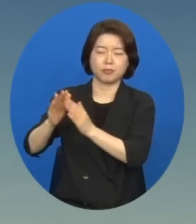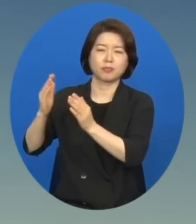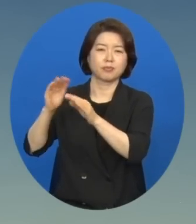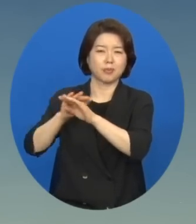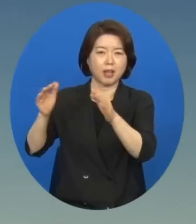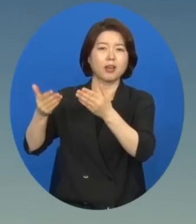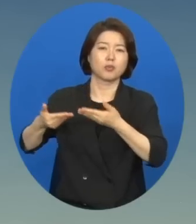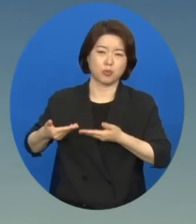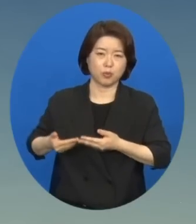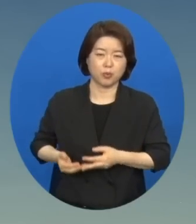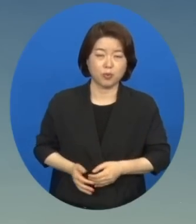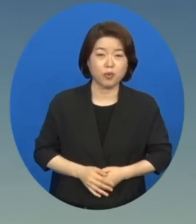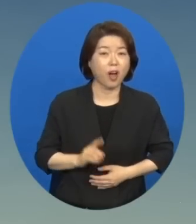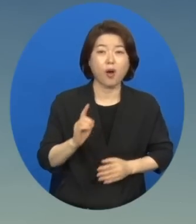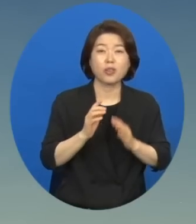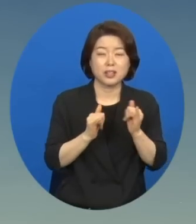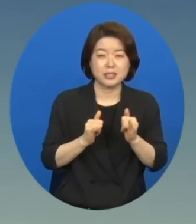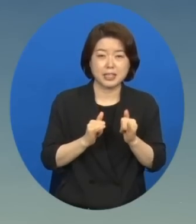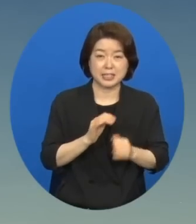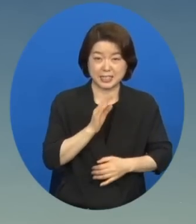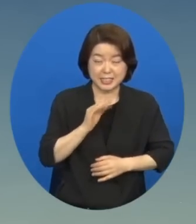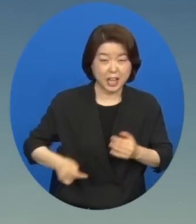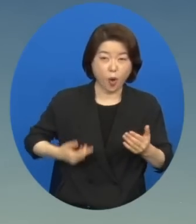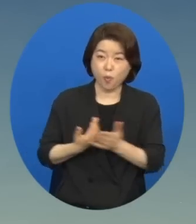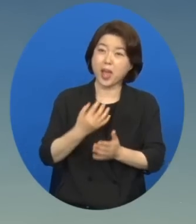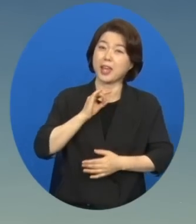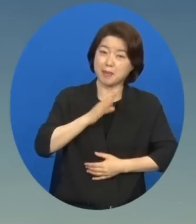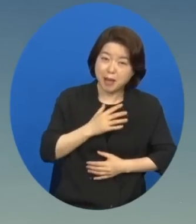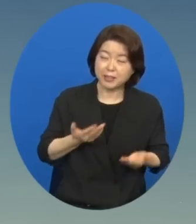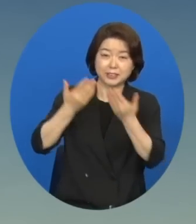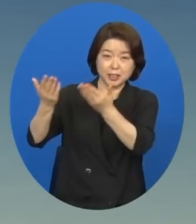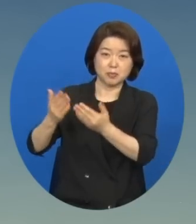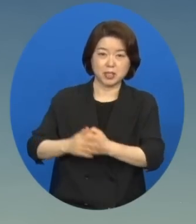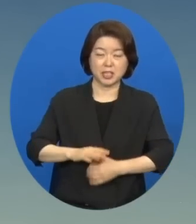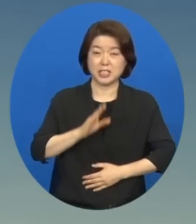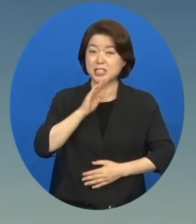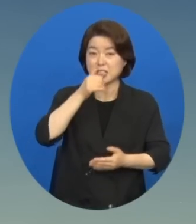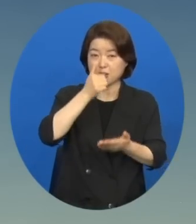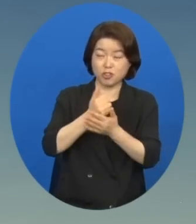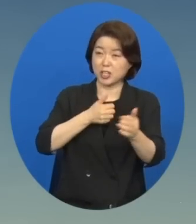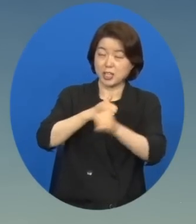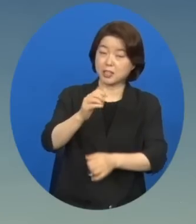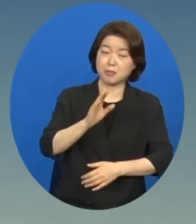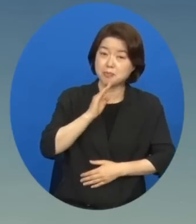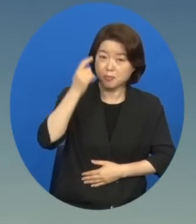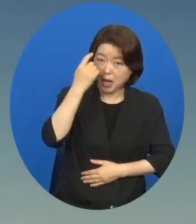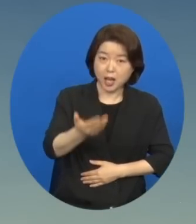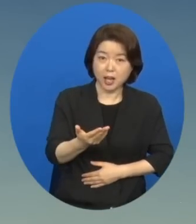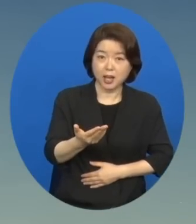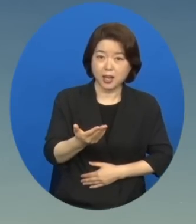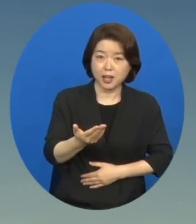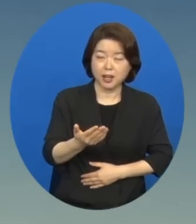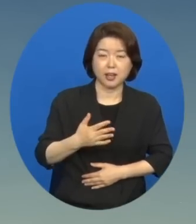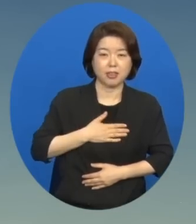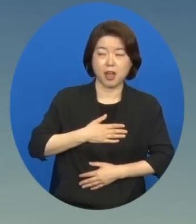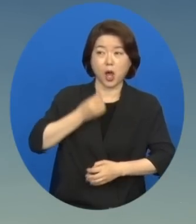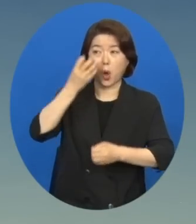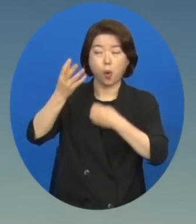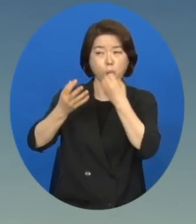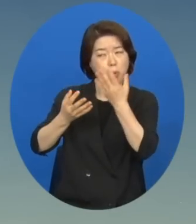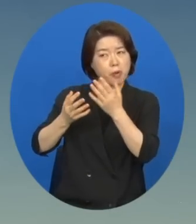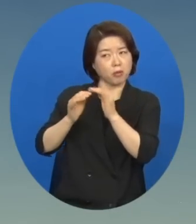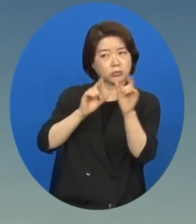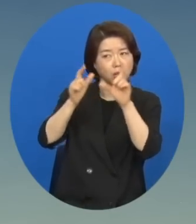분들은 정말 회개만 하면 진짜 죄 이기는 거 맞아? 나 정말 고백하며